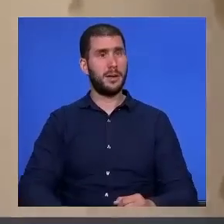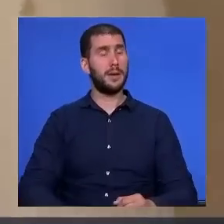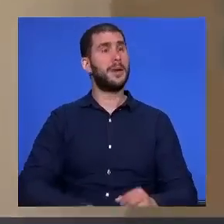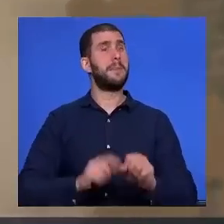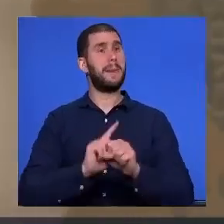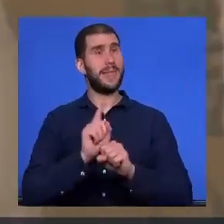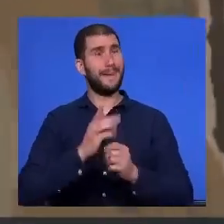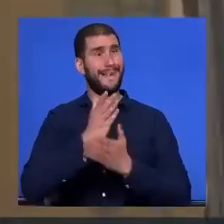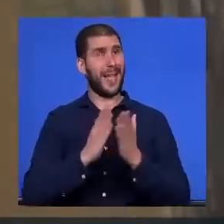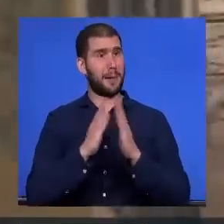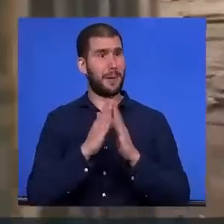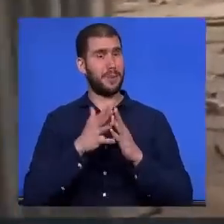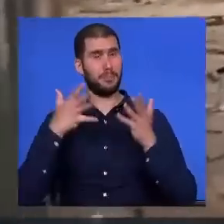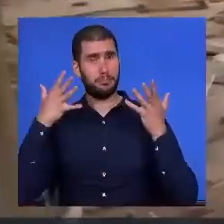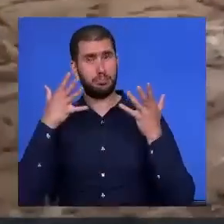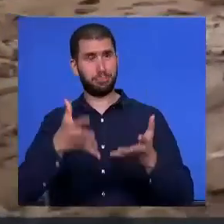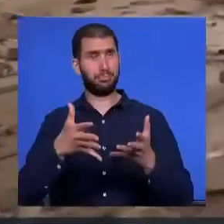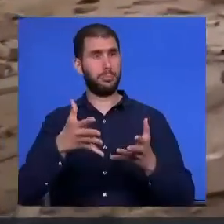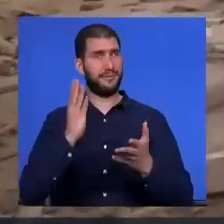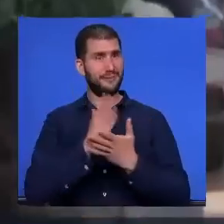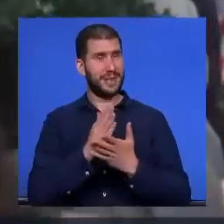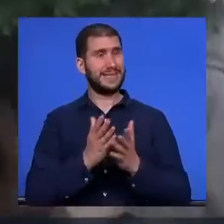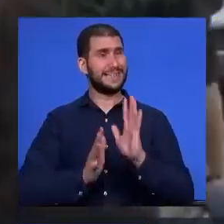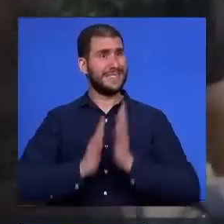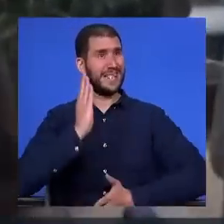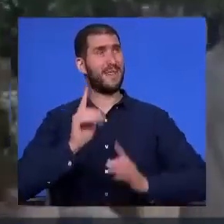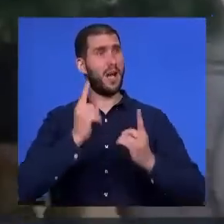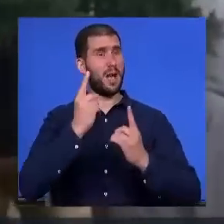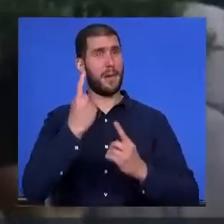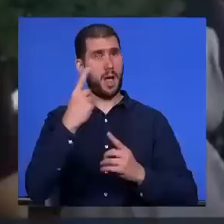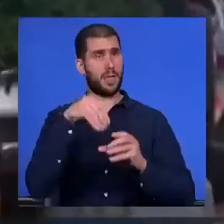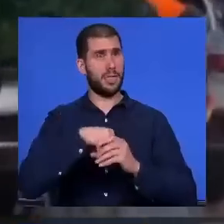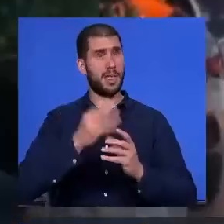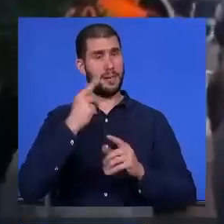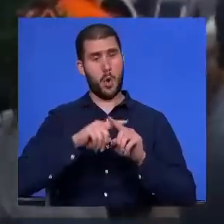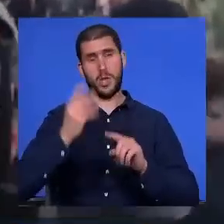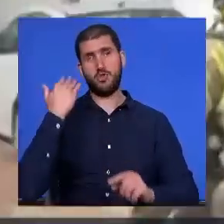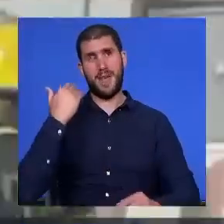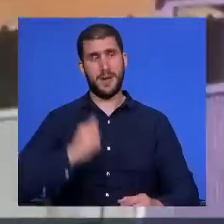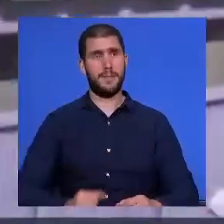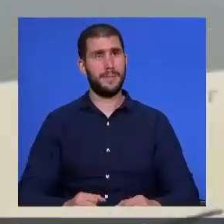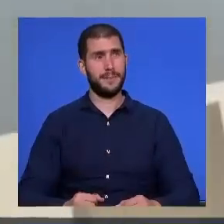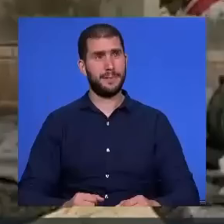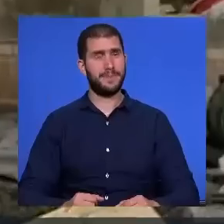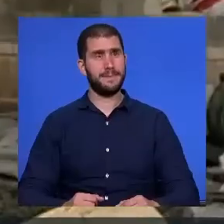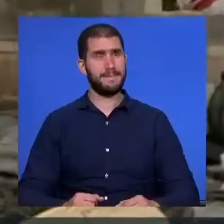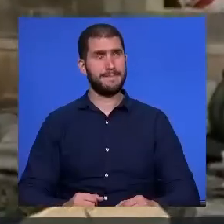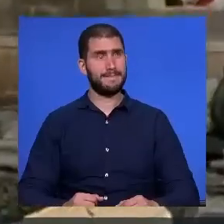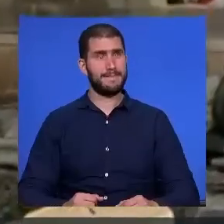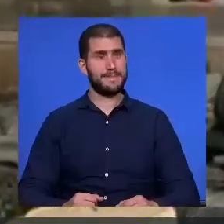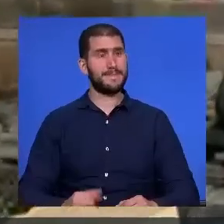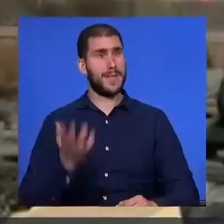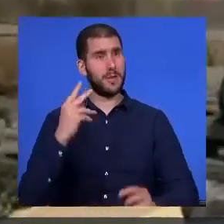בינתיים, אל חלק מהבתים התפרצו פולשים, ושריפה התחוללה באחד מהם רק בחודש שעבר. היה